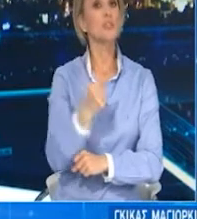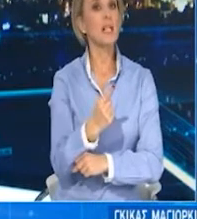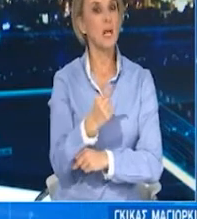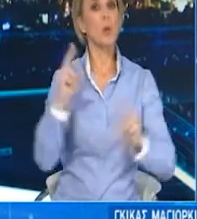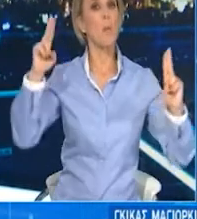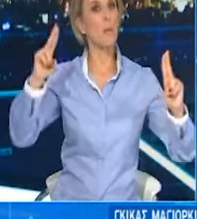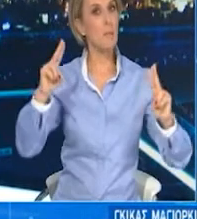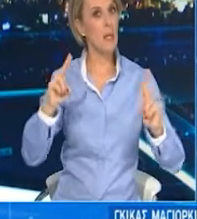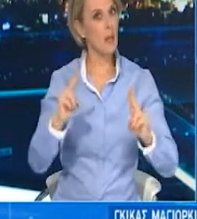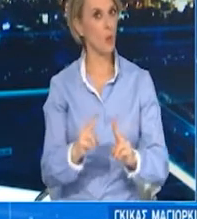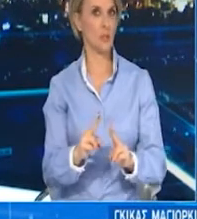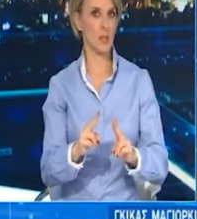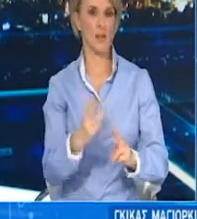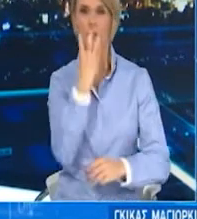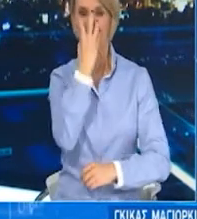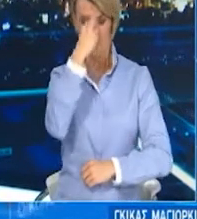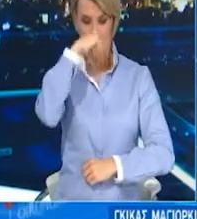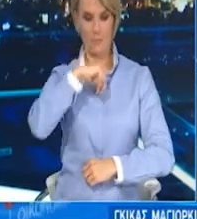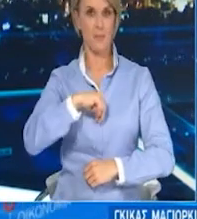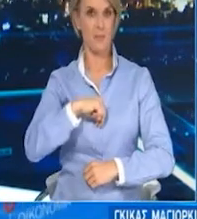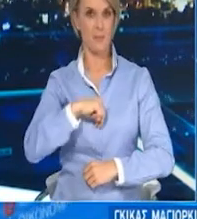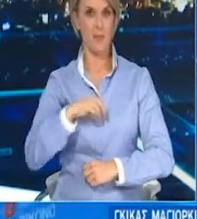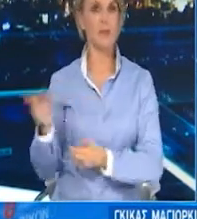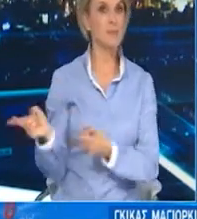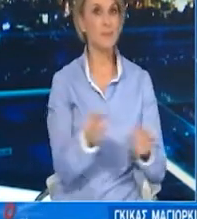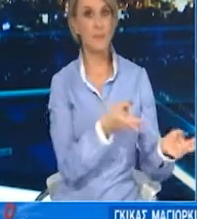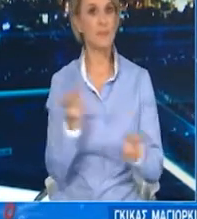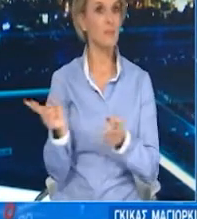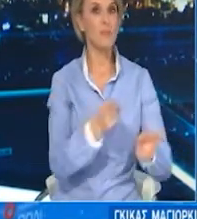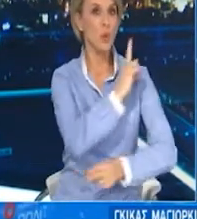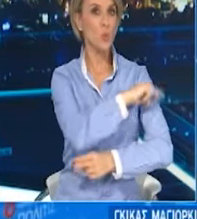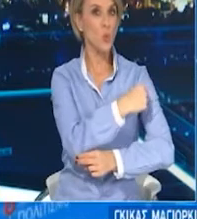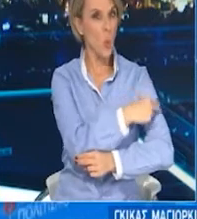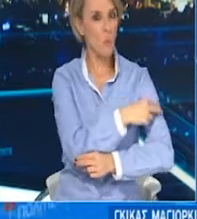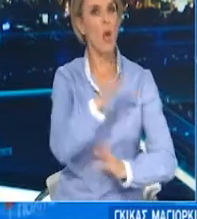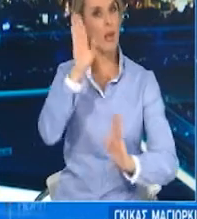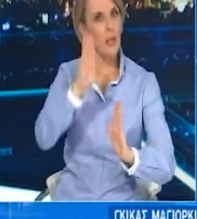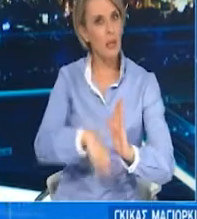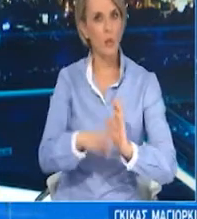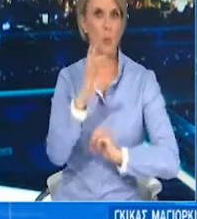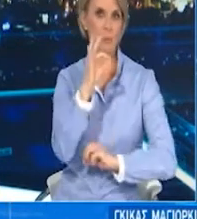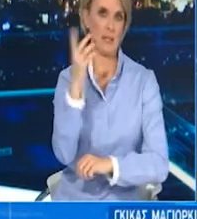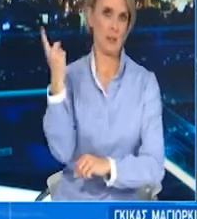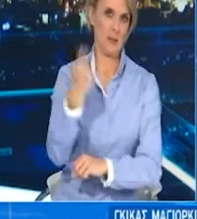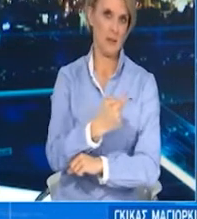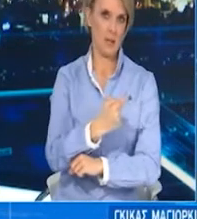αρχές Δεκεμβρίου στις ΜΕΘ, ενώ οι εισαγωγές στα νοσοκομεία έχουν υποχωρήσει κατά 50%. Θα πρέπει ωστόσο